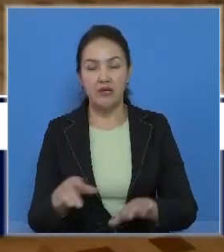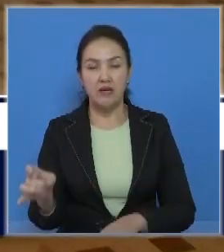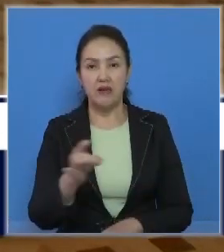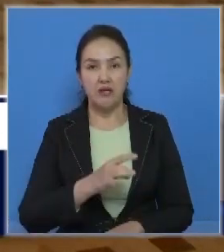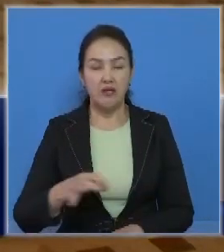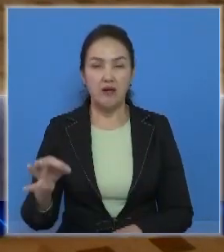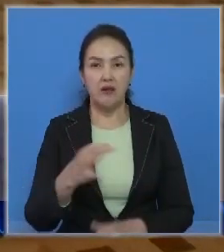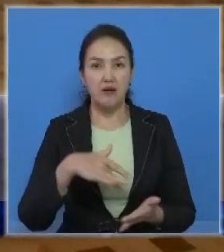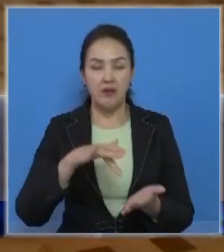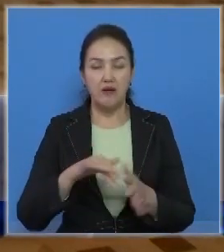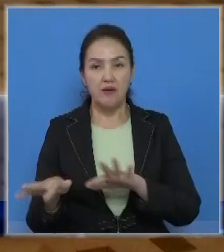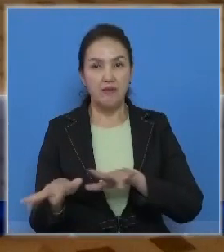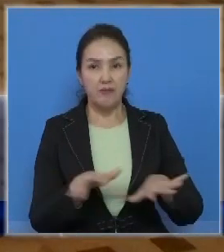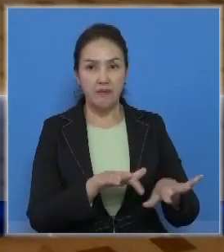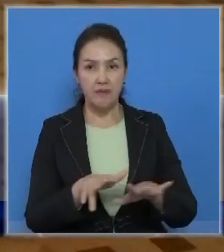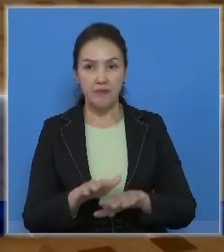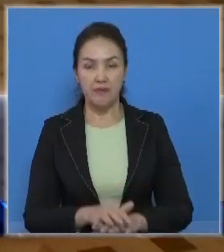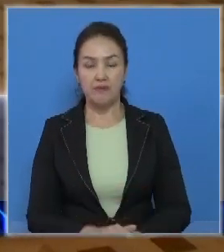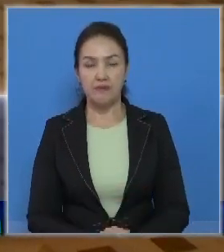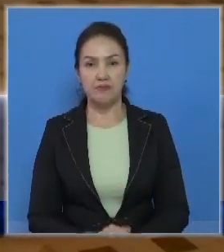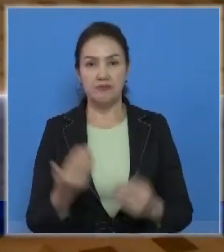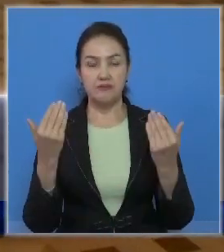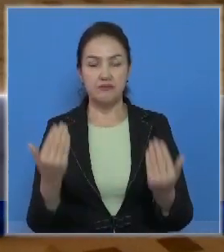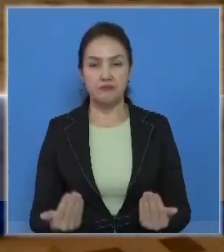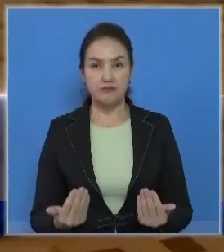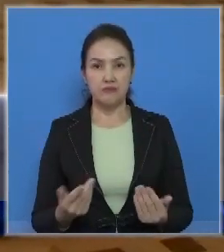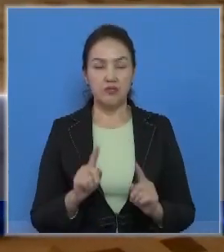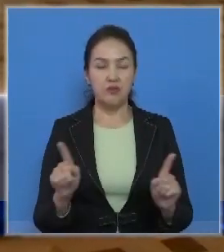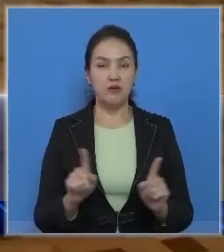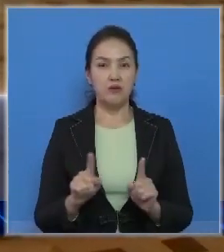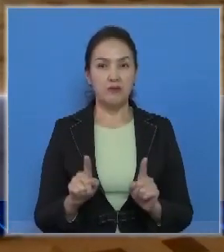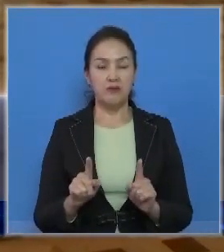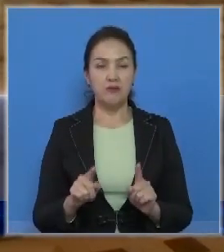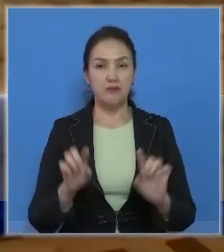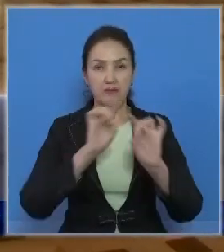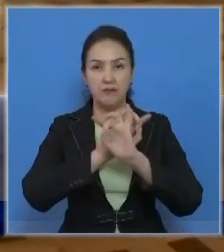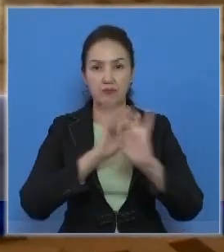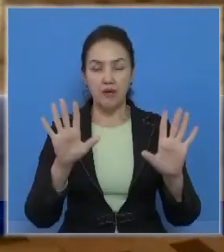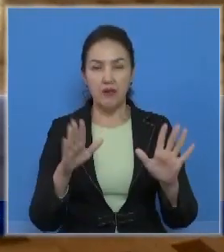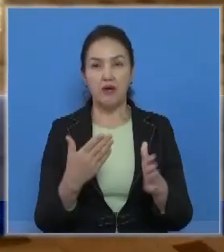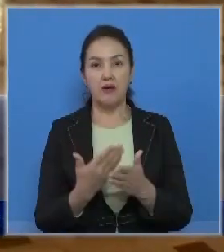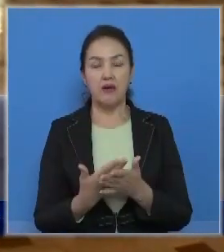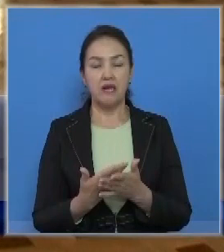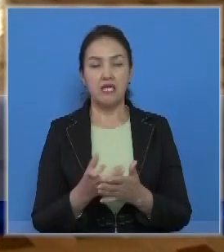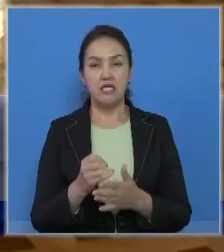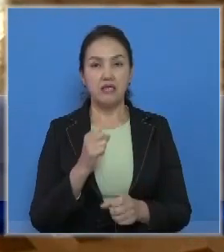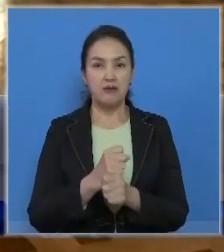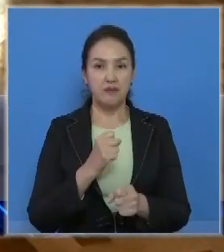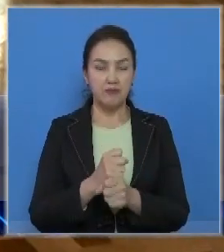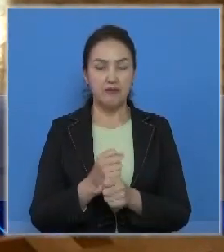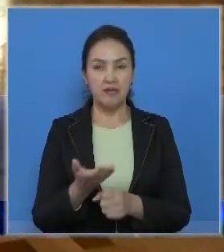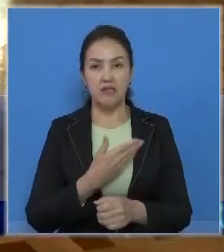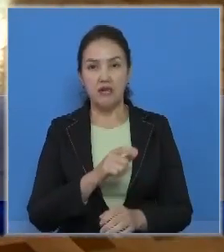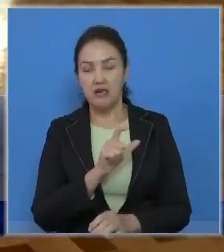республиканских областных городских мероприятиях сегодня что популяризировать эстрадную деятельность